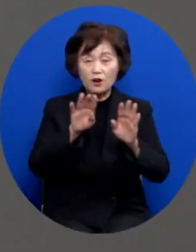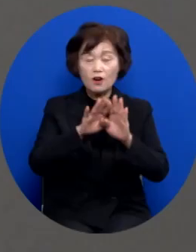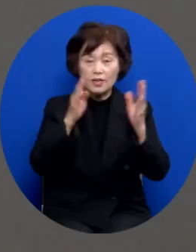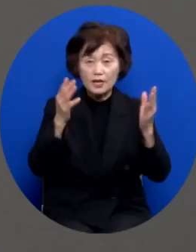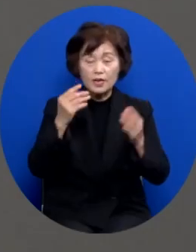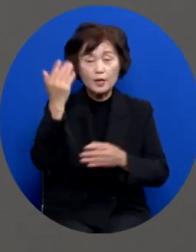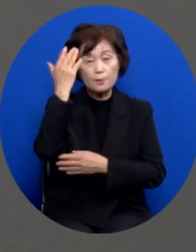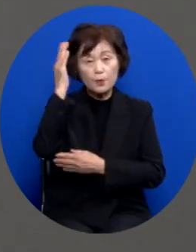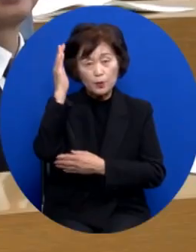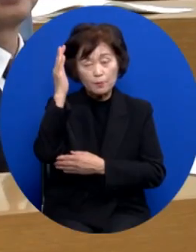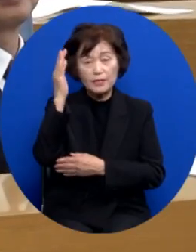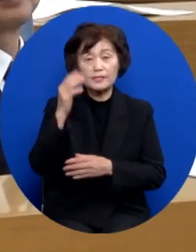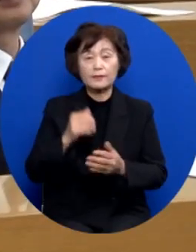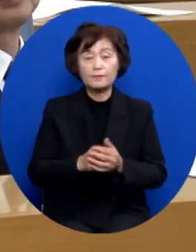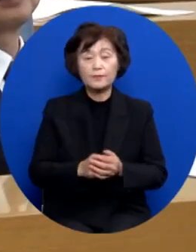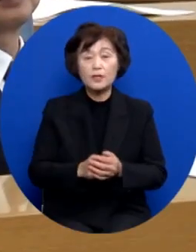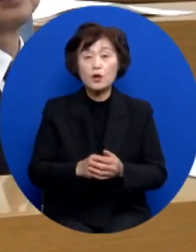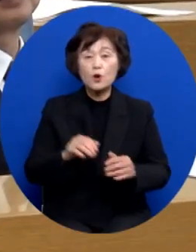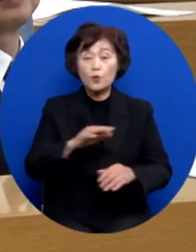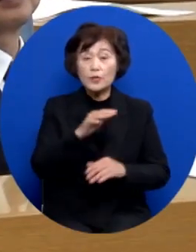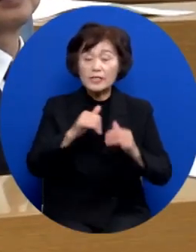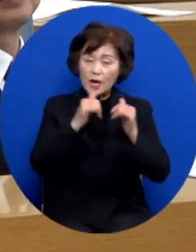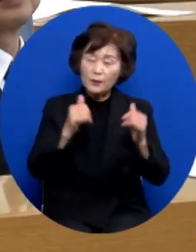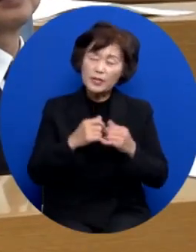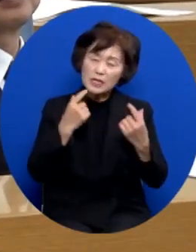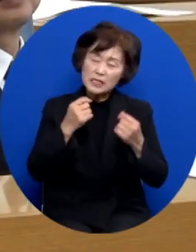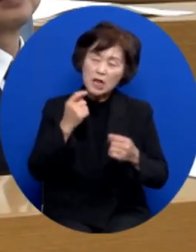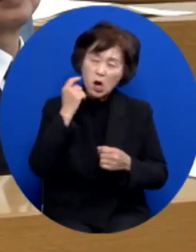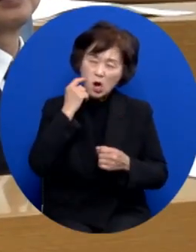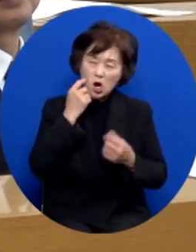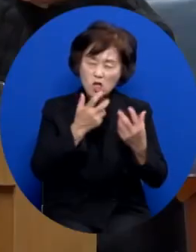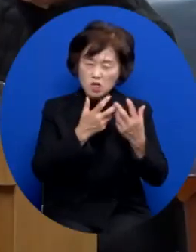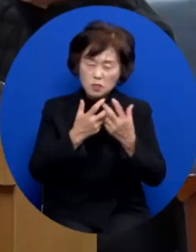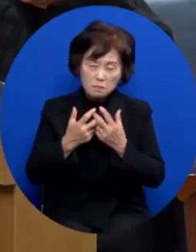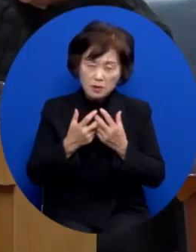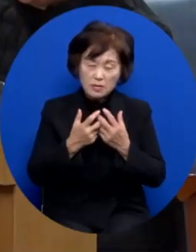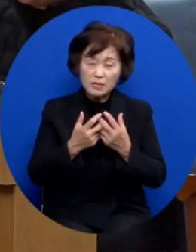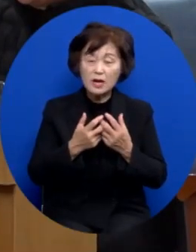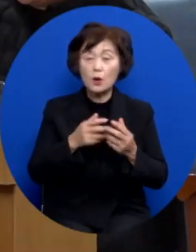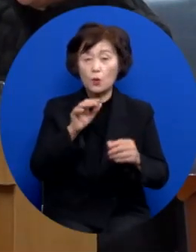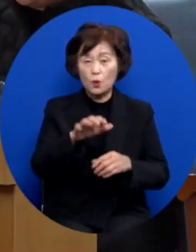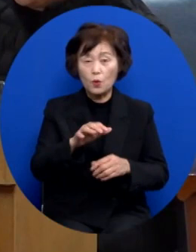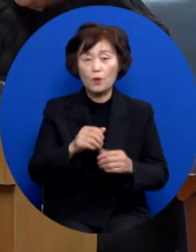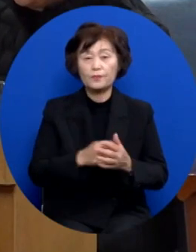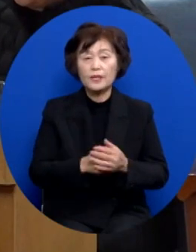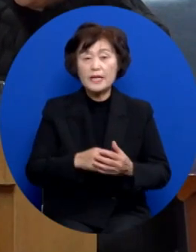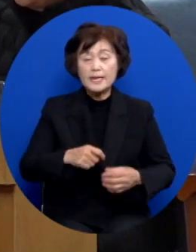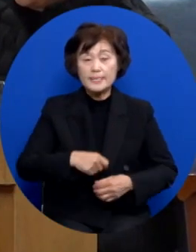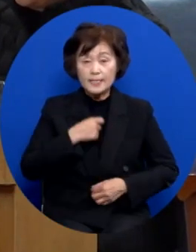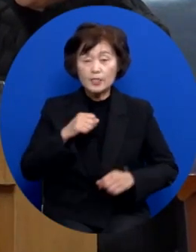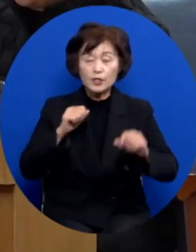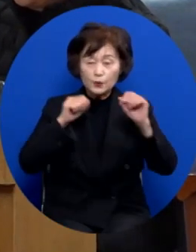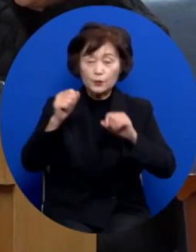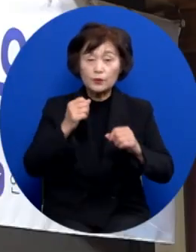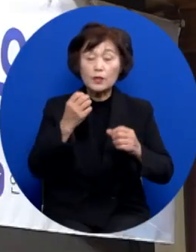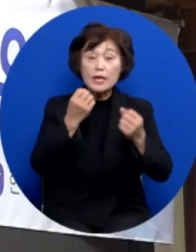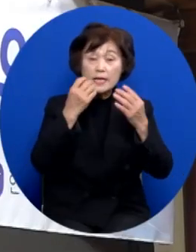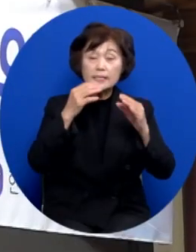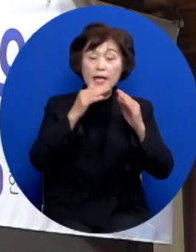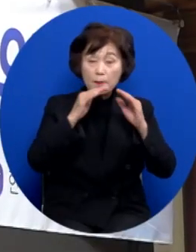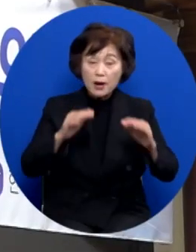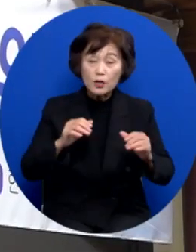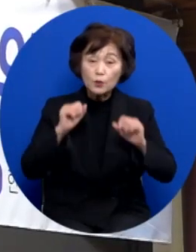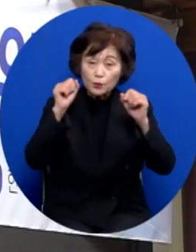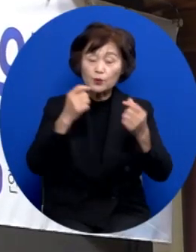박경배 이사장은 우리 사회는 여전히 거짓이 만연에 있다며 저축 장려운동 새마을 운동처럼 국가가